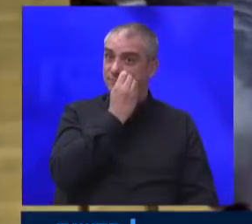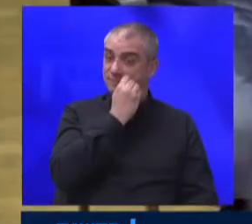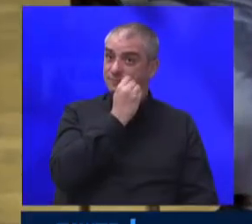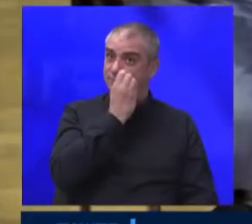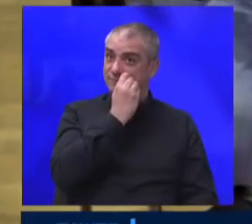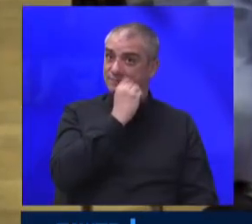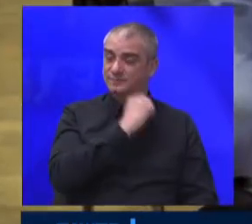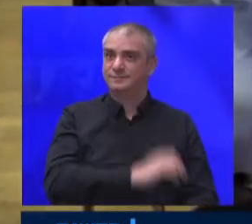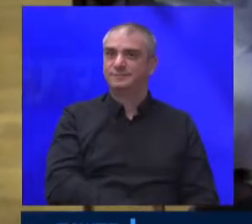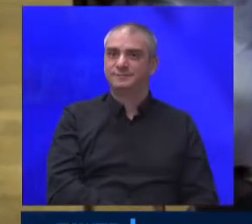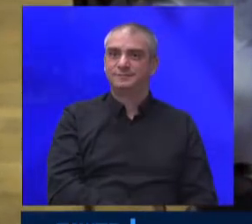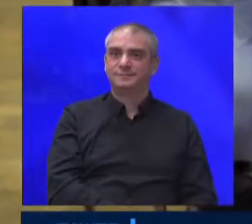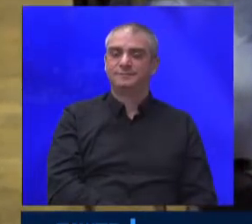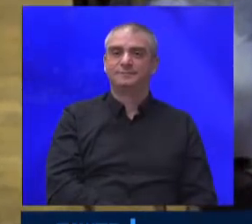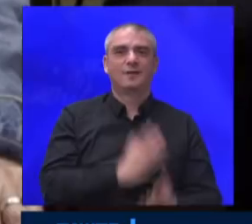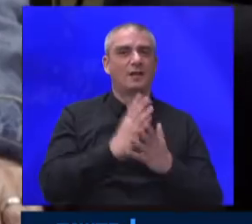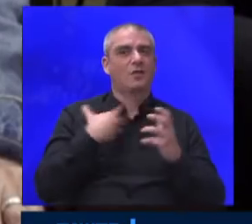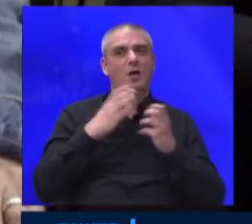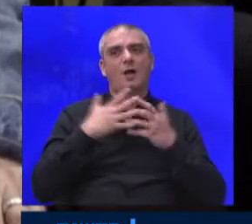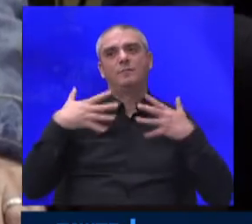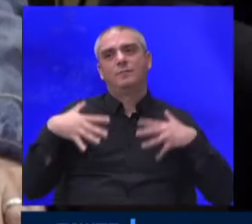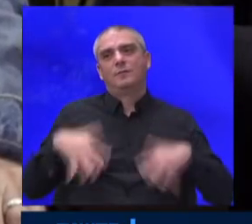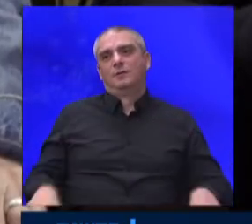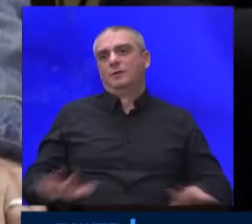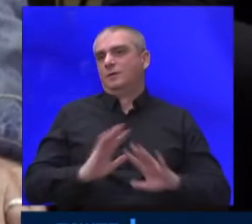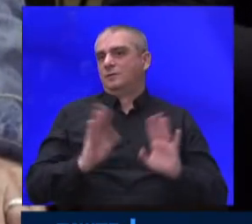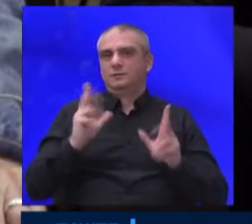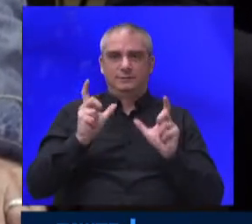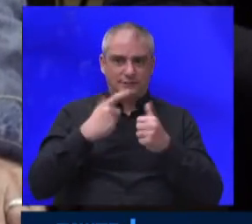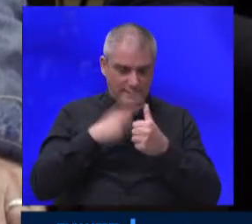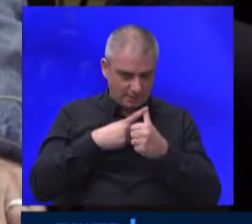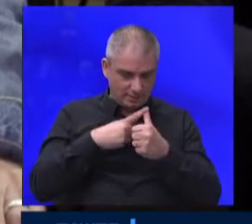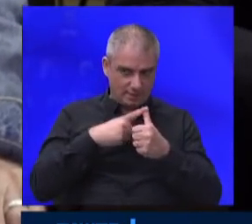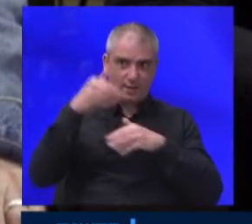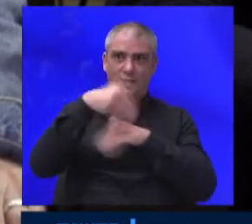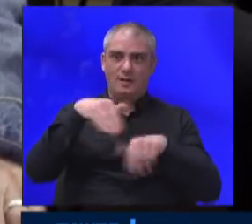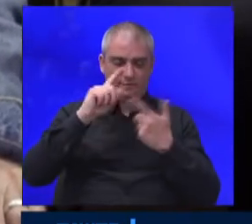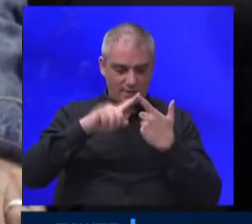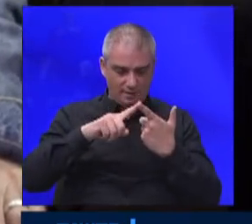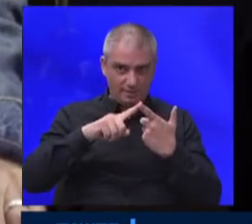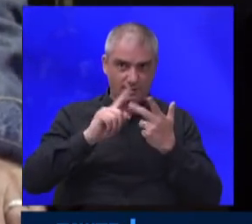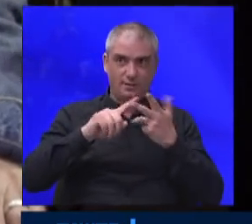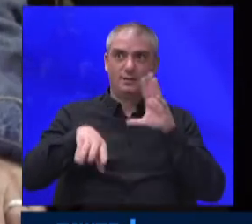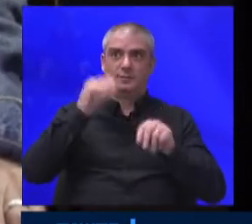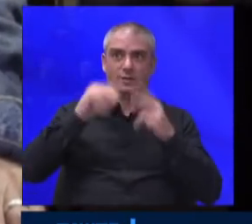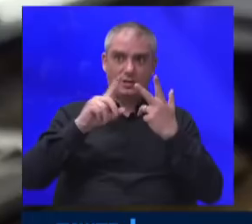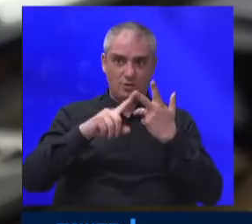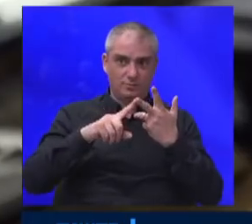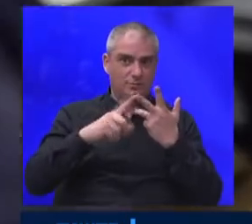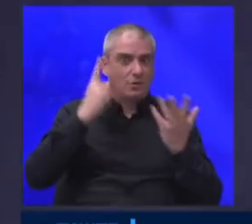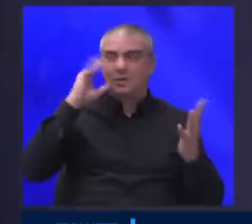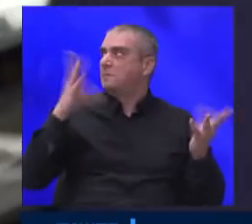הוא גם מותש. יש לנו סגר, יש לנו הבטלה, יש לנו בחירות. אנחנו לא יודעים לבחור